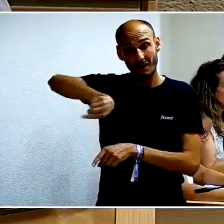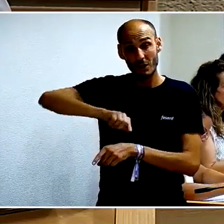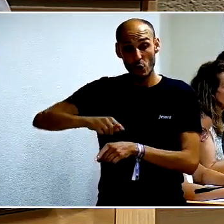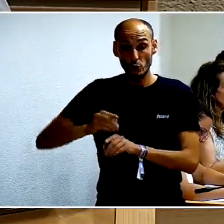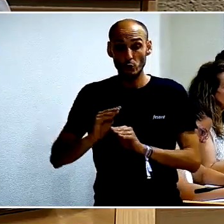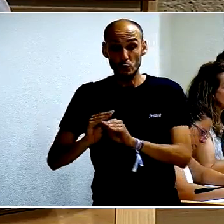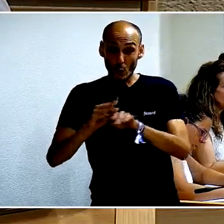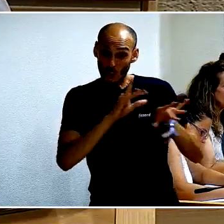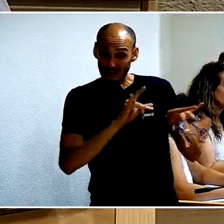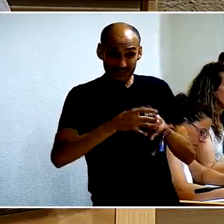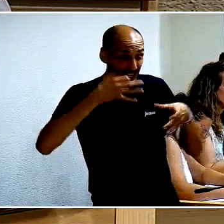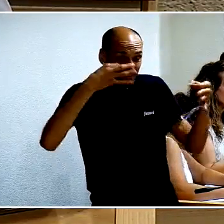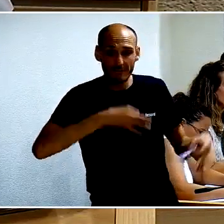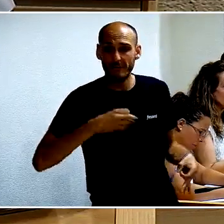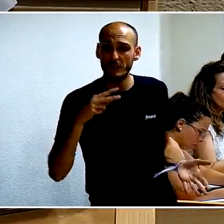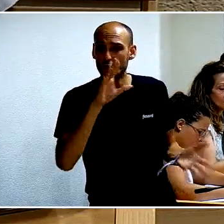terra.